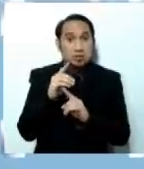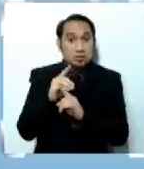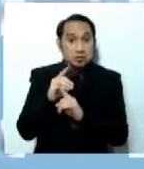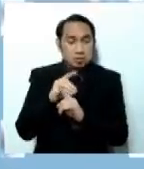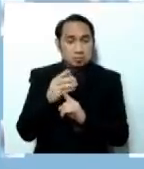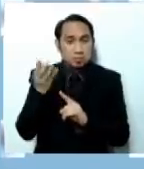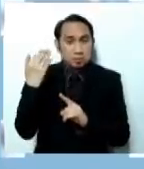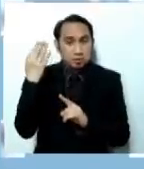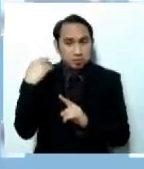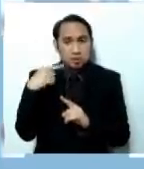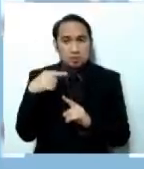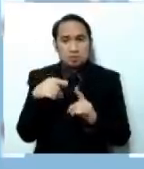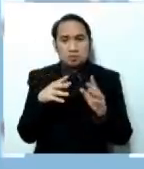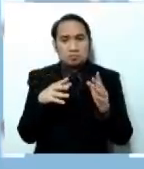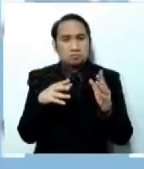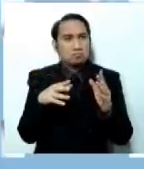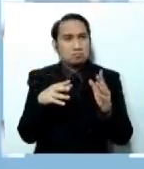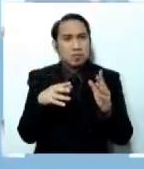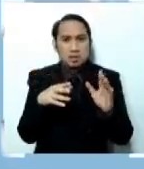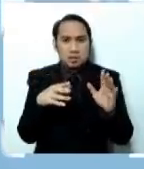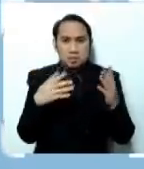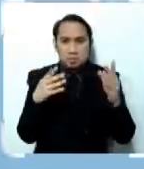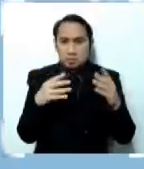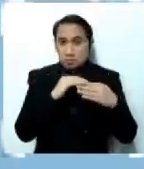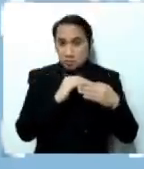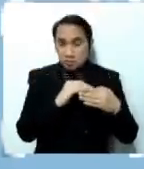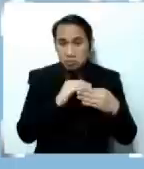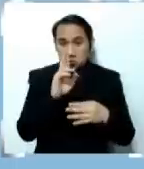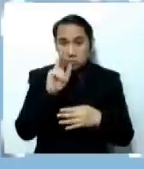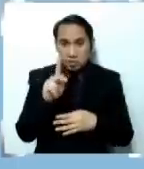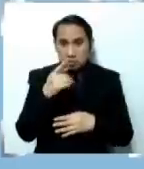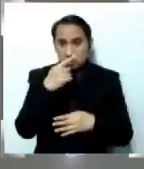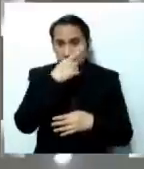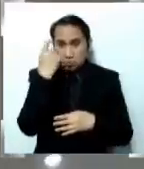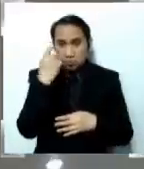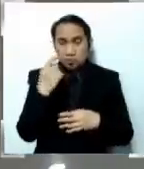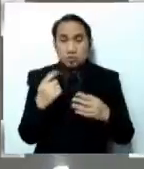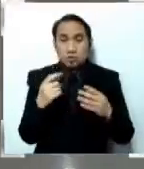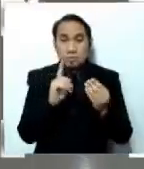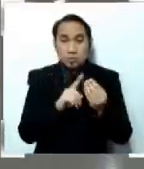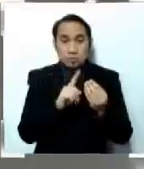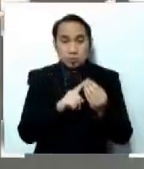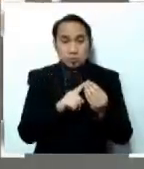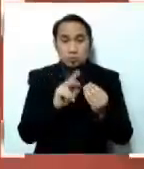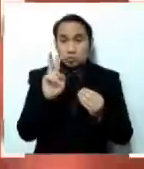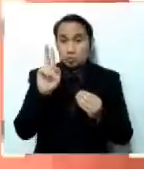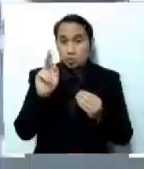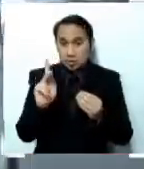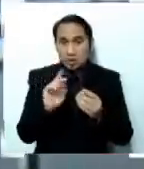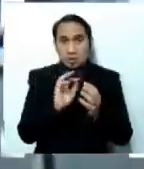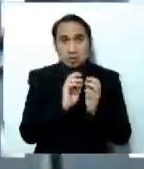galing UK dahil sa B.1.1.7 o UK variant. Sa mga sumunod na linggo,